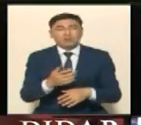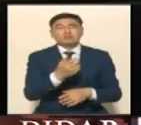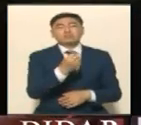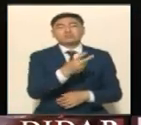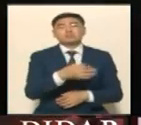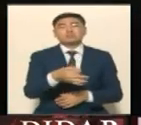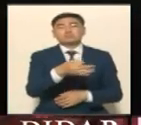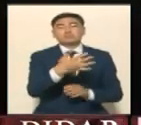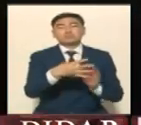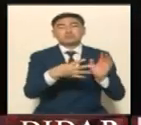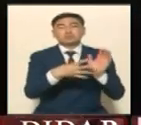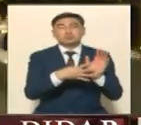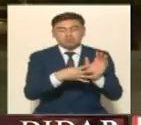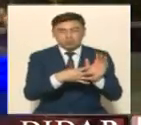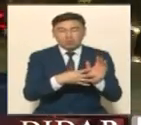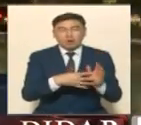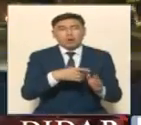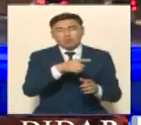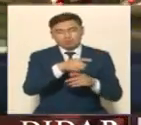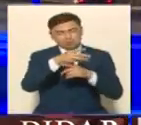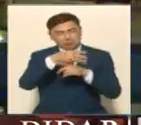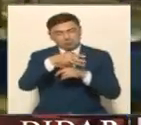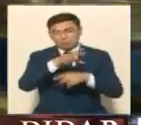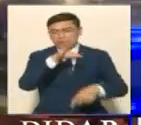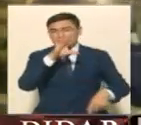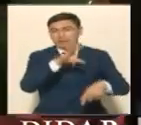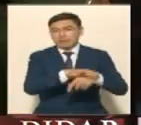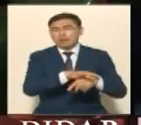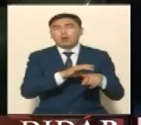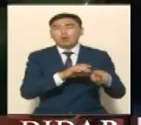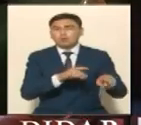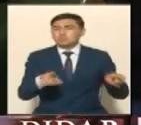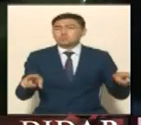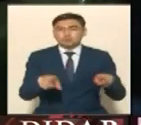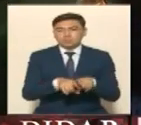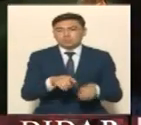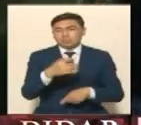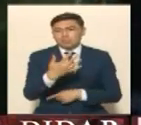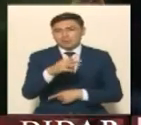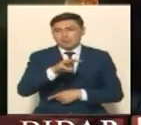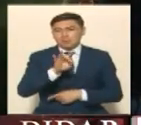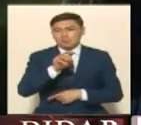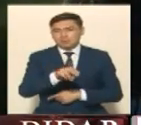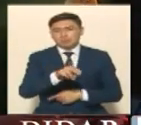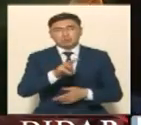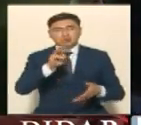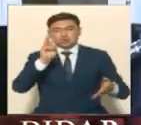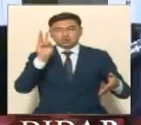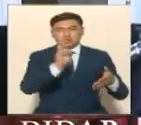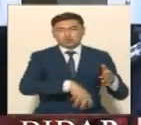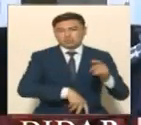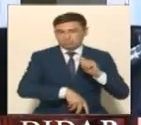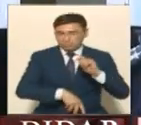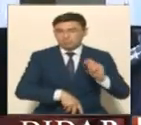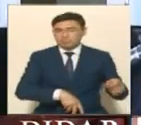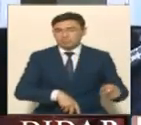59-ші үйдің маңында тағы бір жүргізуші камера объективіне түсті. Бұл көлік иесі де 5 айлық есептік көрсеткіш көлемінде сыбағасын алды.